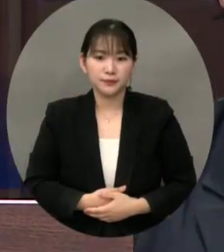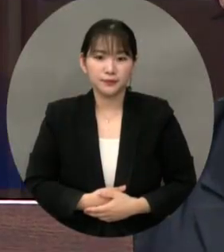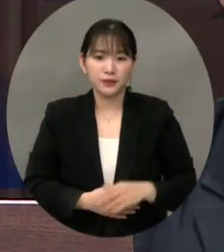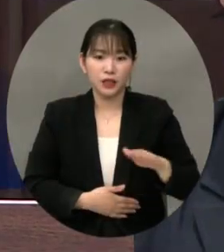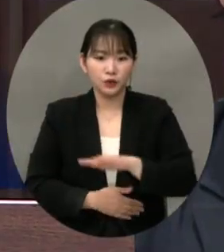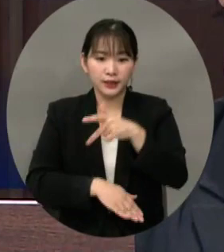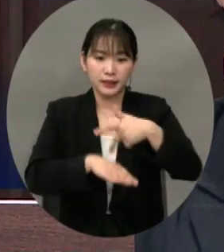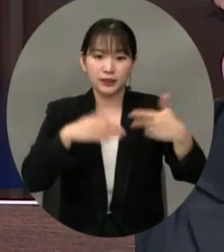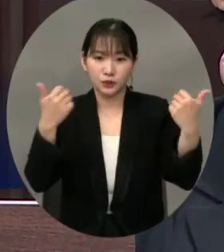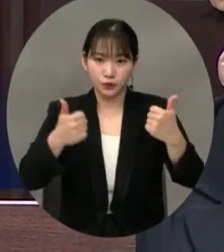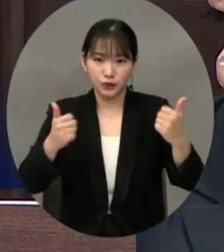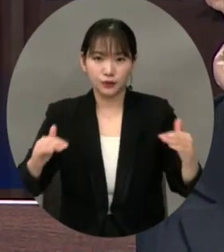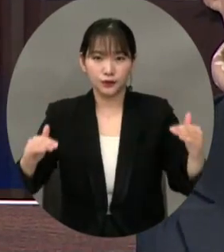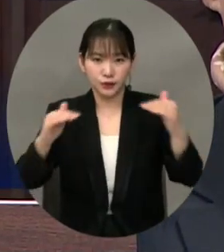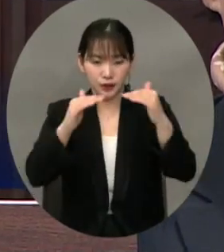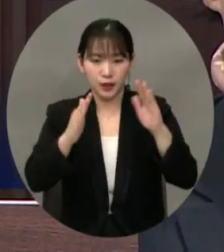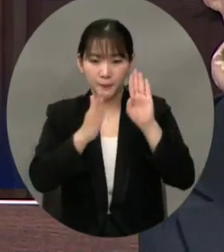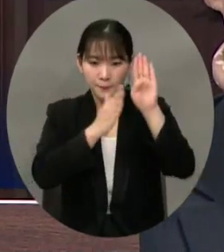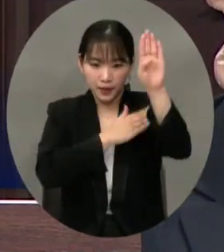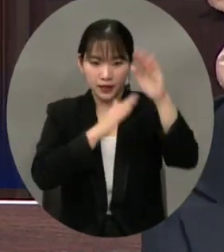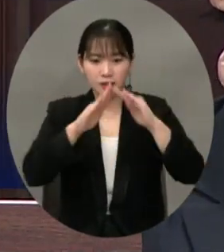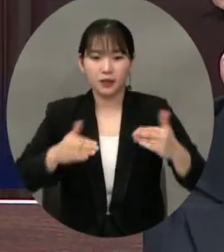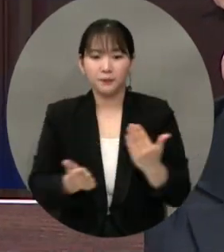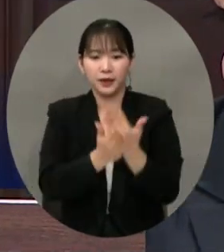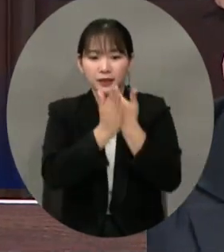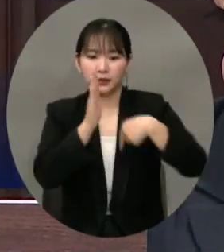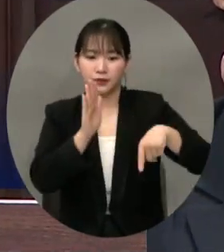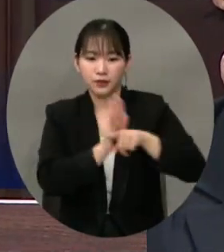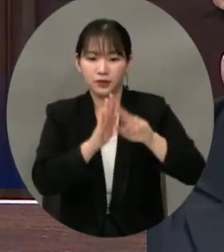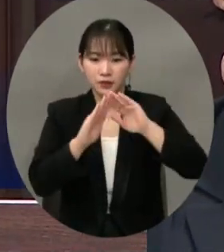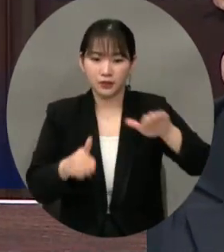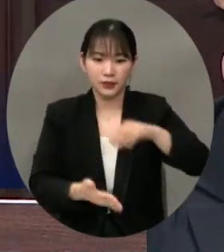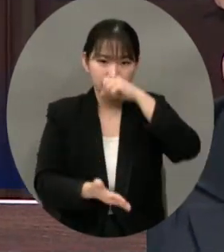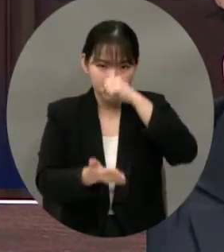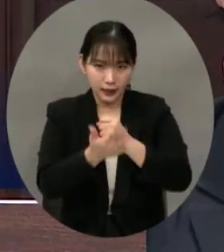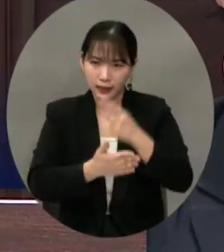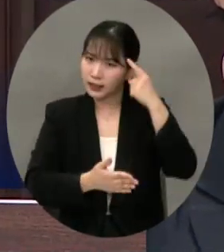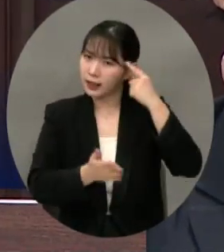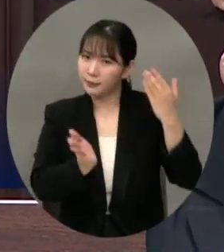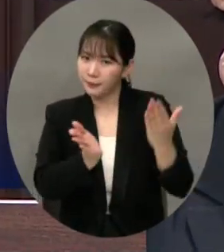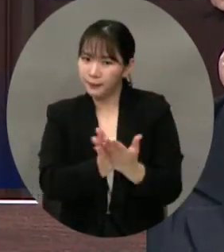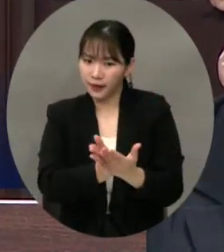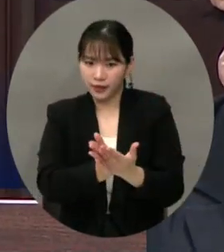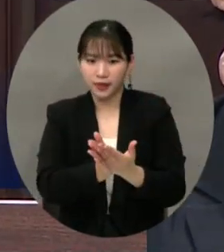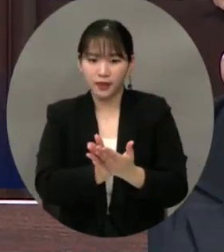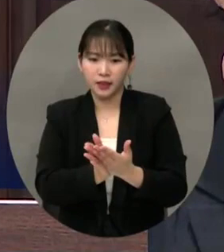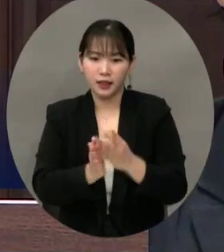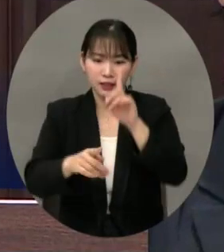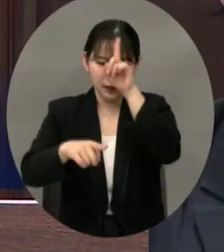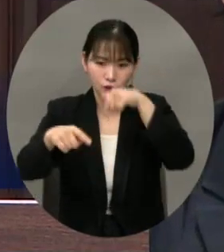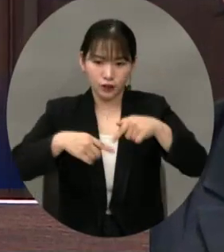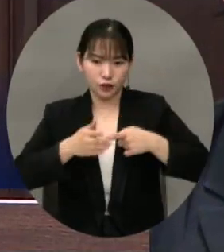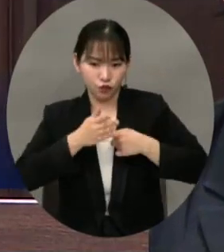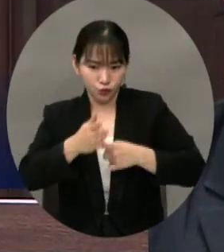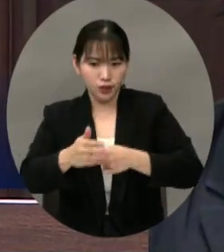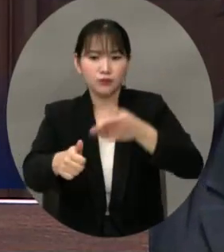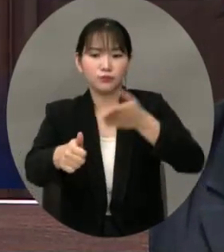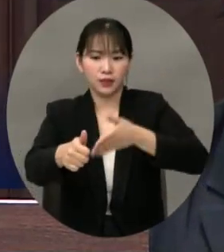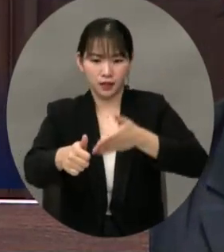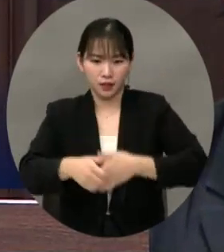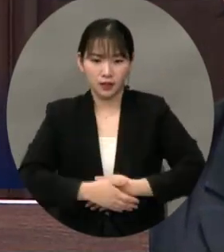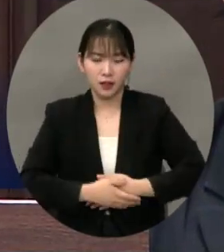우리 진도군 의회는 균형 있는 미래 전남 발전을 위한 전남도의 정당하고 상식적인 정책 추진을